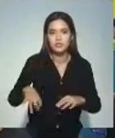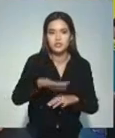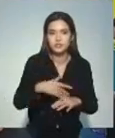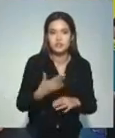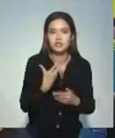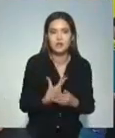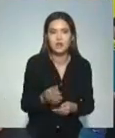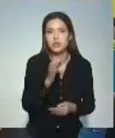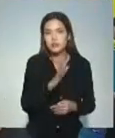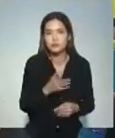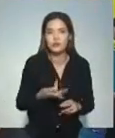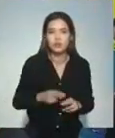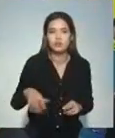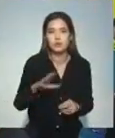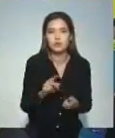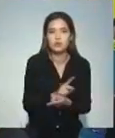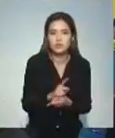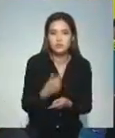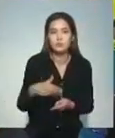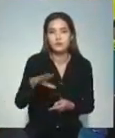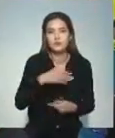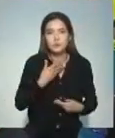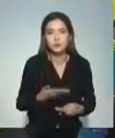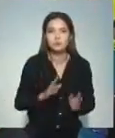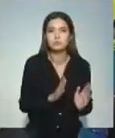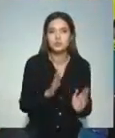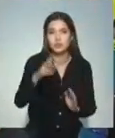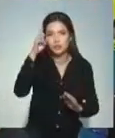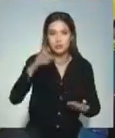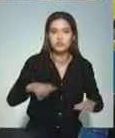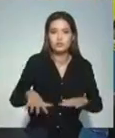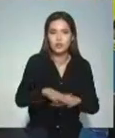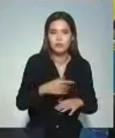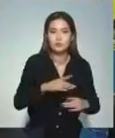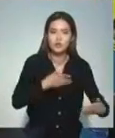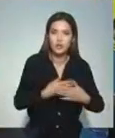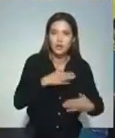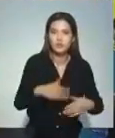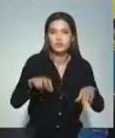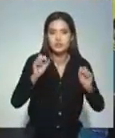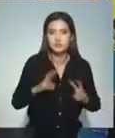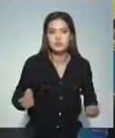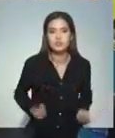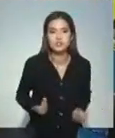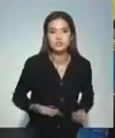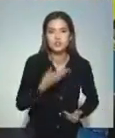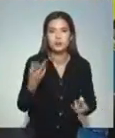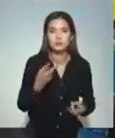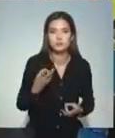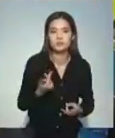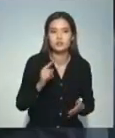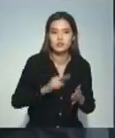изменения произойдут в экономике. Мы будем повышать благосостояние граждан. Для воплощения всех этих целей в жизнь нам нужно